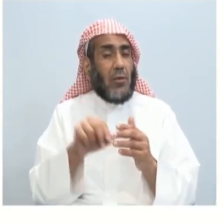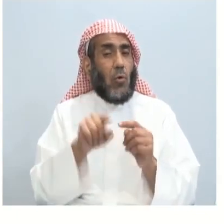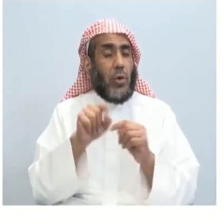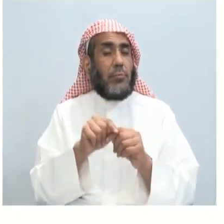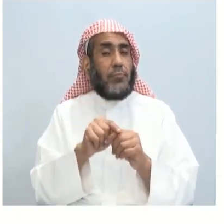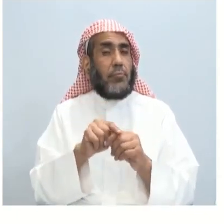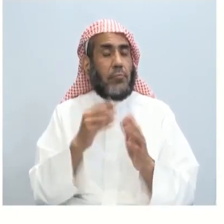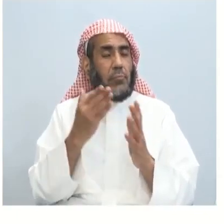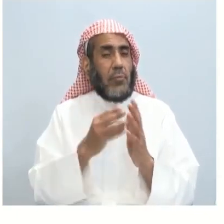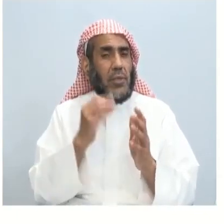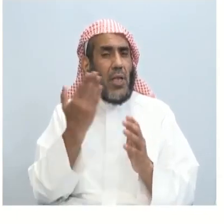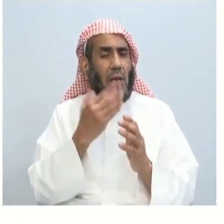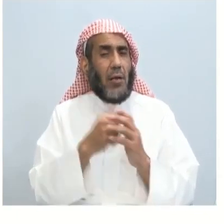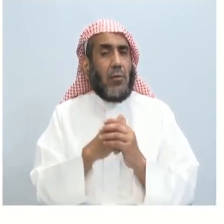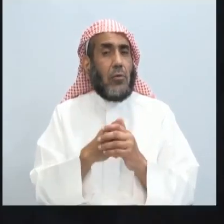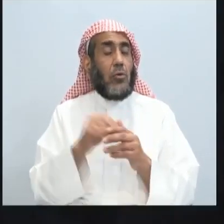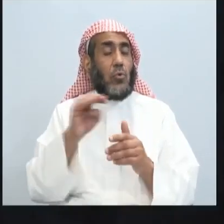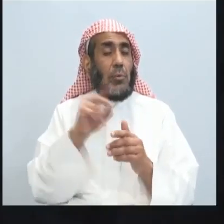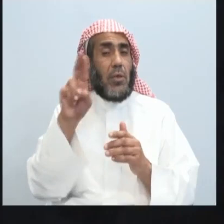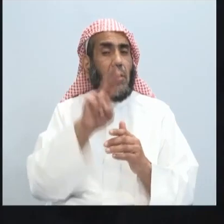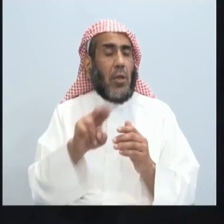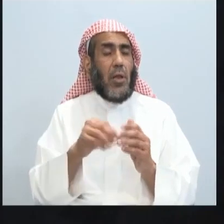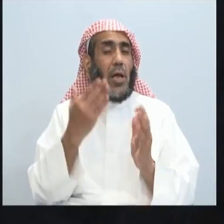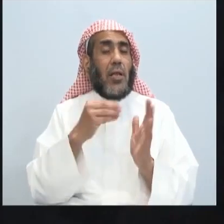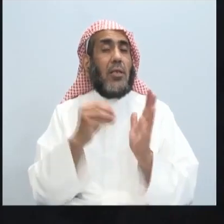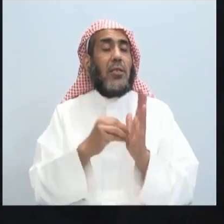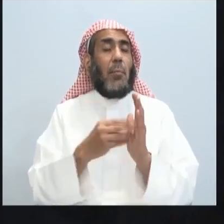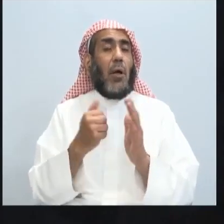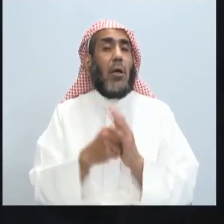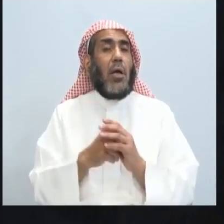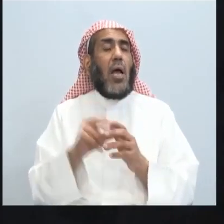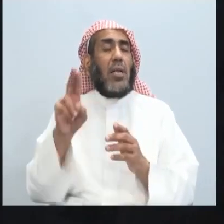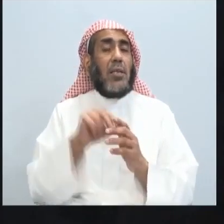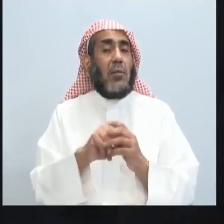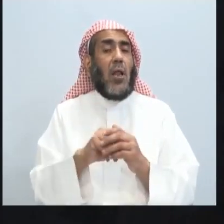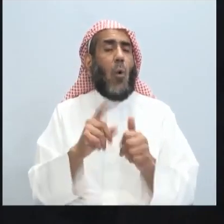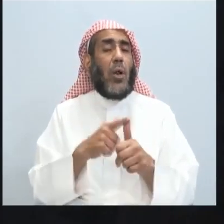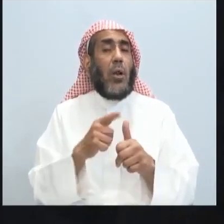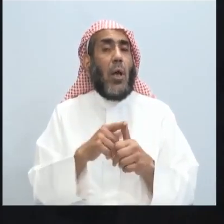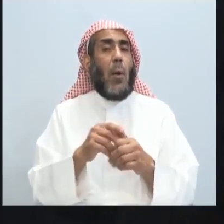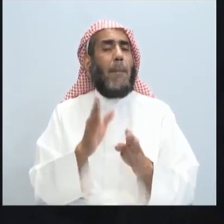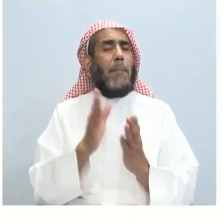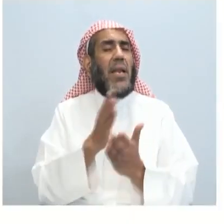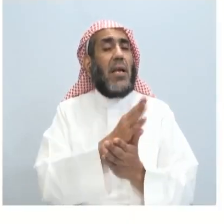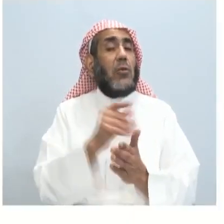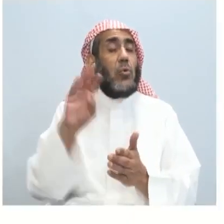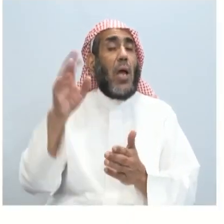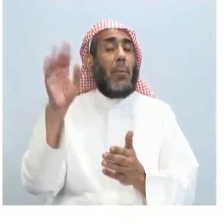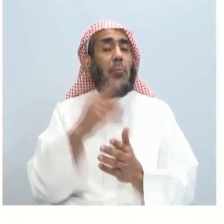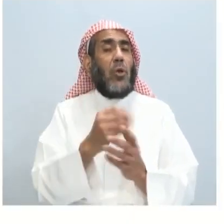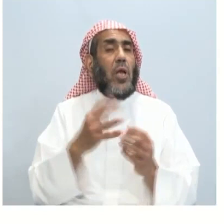هنا من خلال القراءه ستستجيب عن هذه الاسئله من خلال قراءتك السابقه الاسئله اولا منهج جابر بن